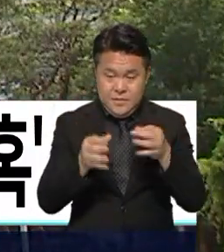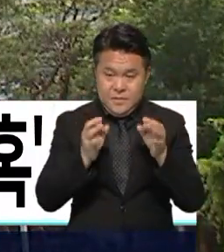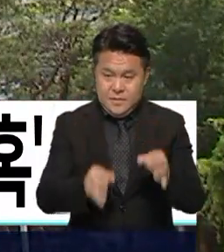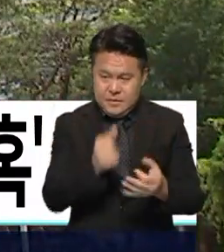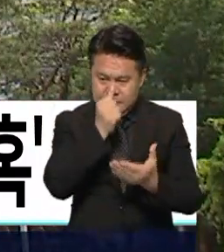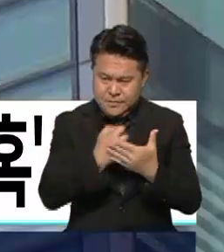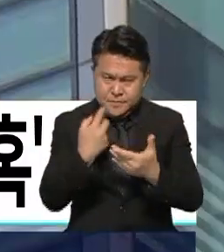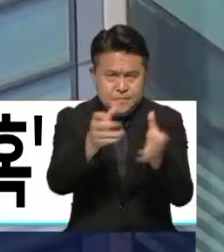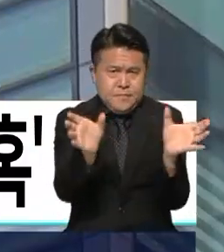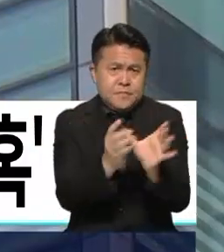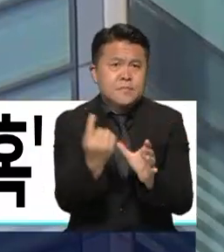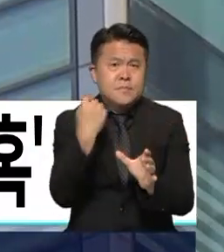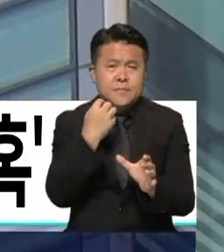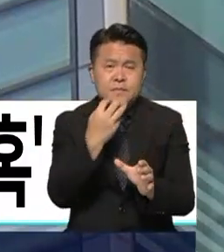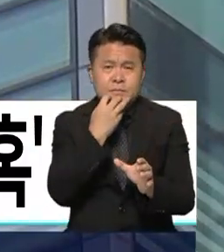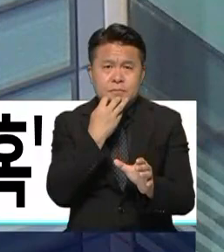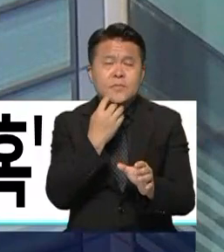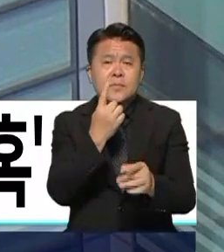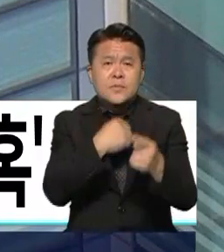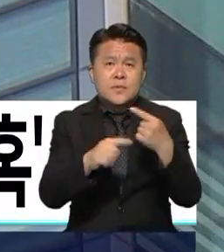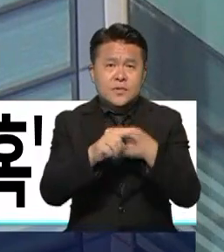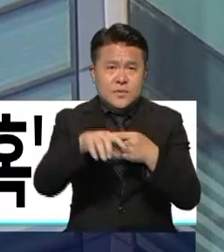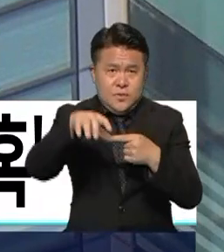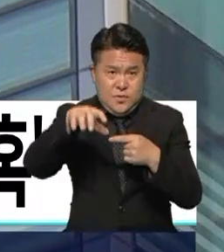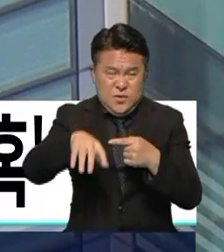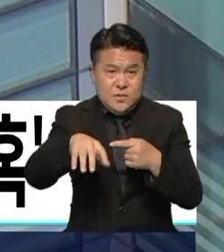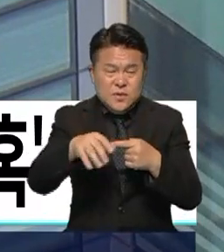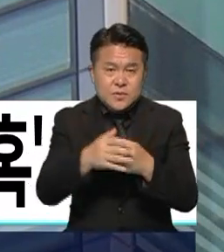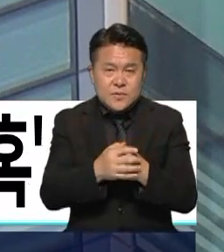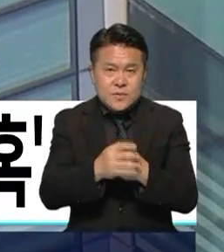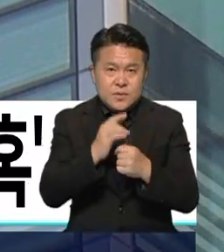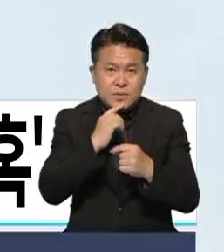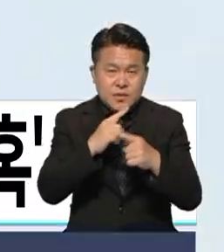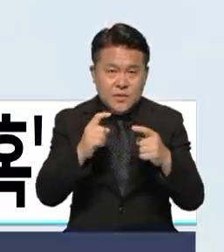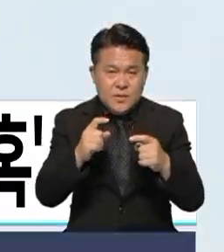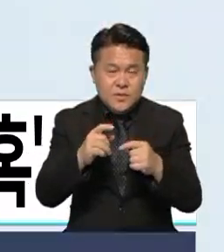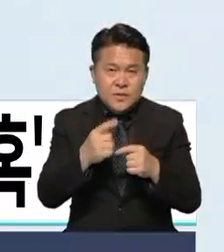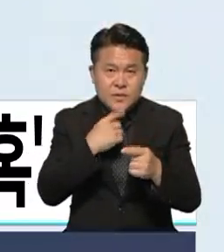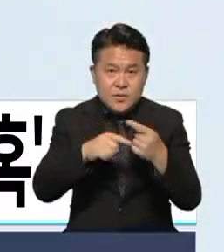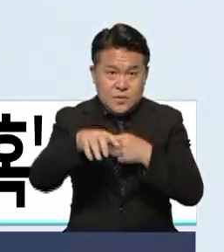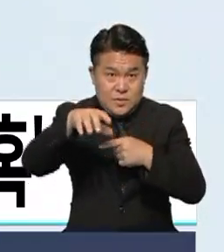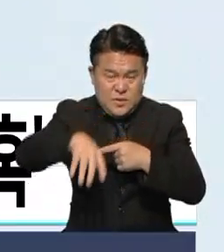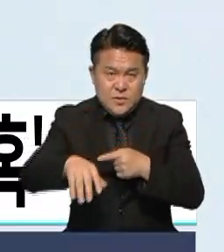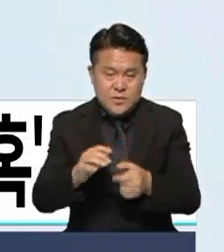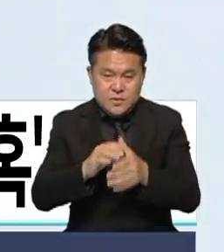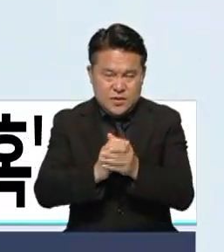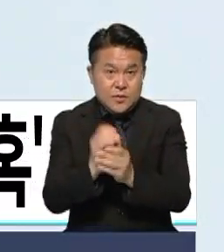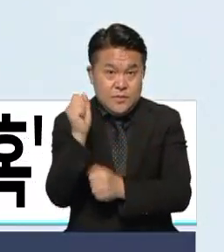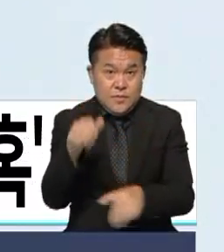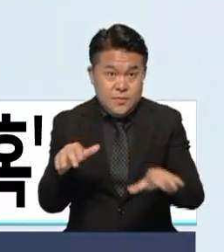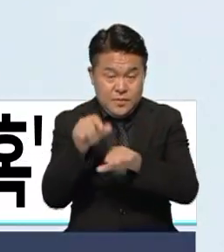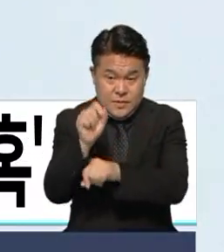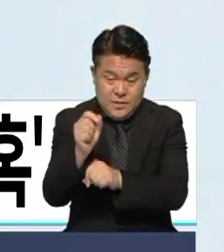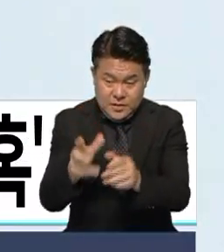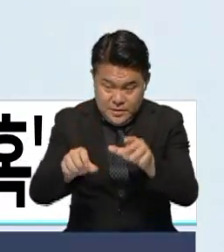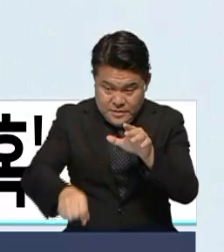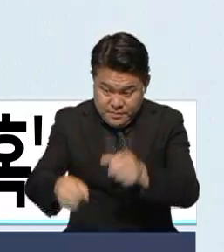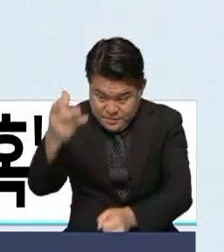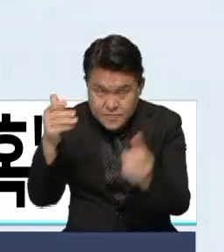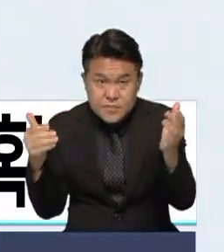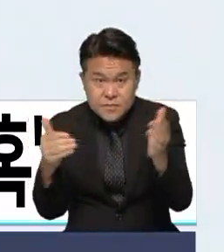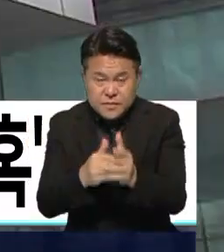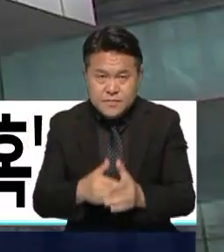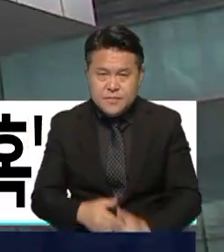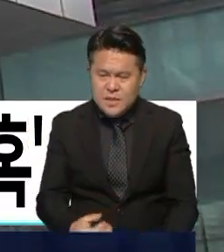수사대는 어제 서울 서대문구에 있는 농협 본사 사무실을 압수수색했다 고 밝혔습니다 금품수수 의혹을 받는 농협